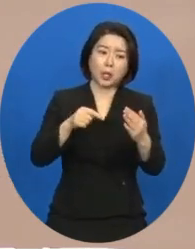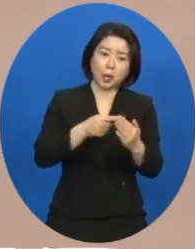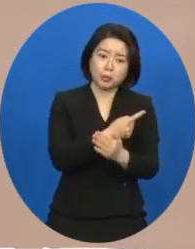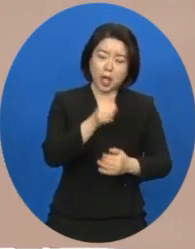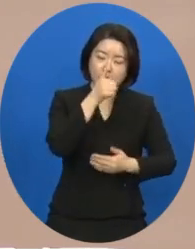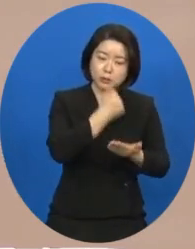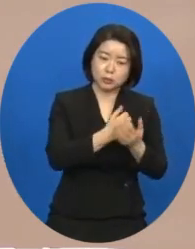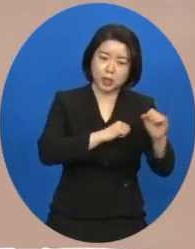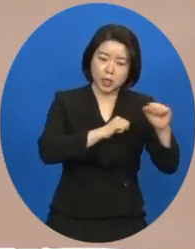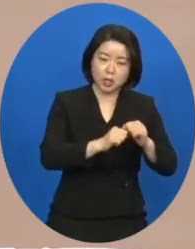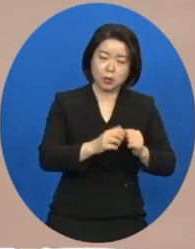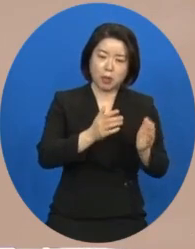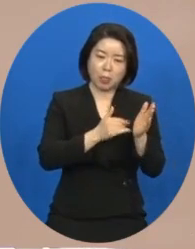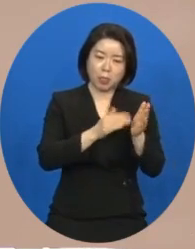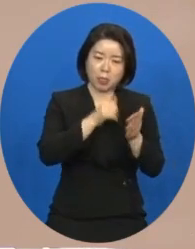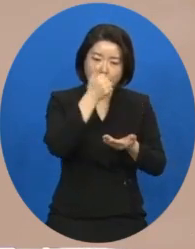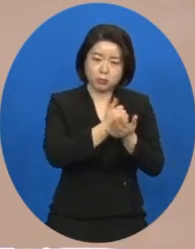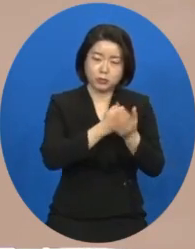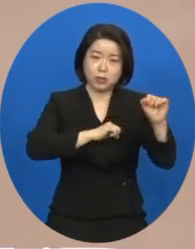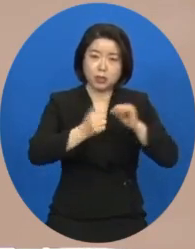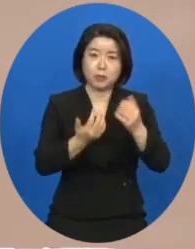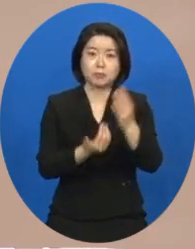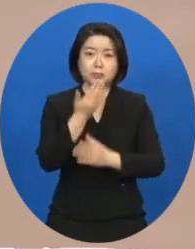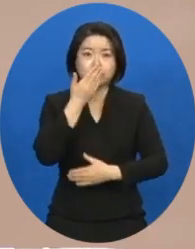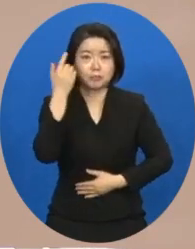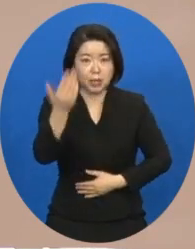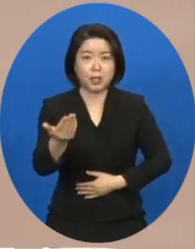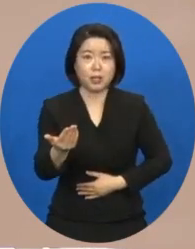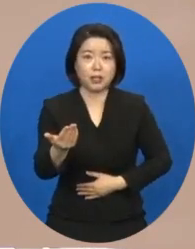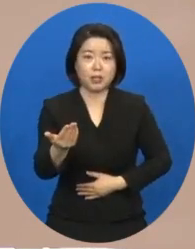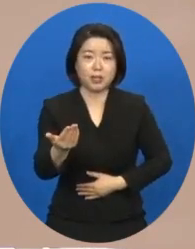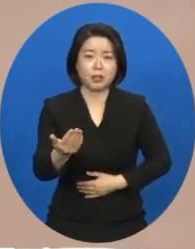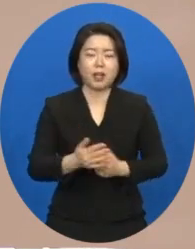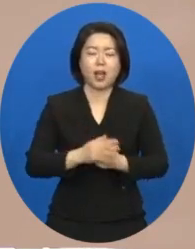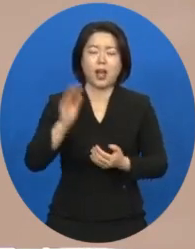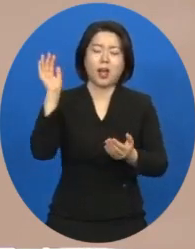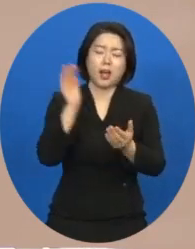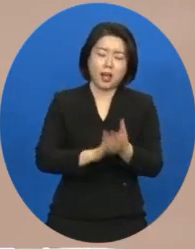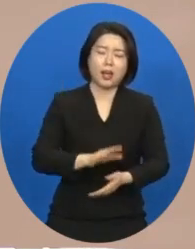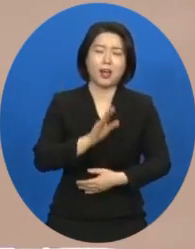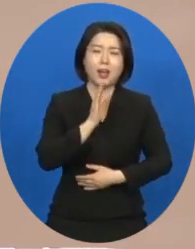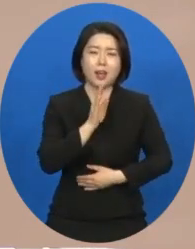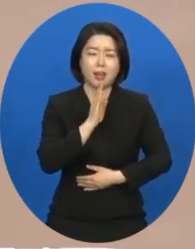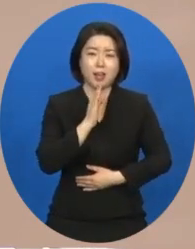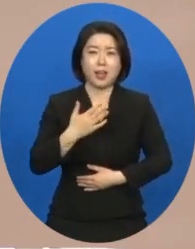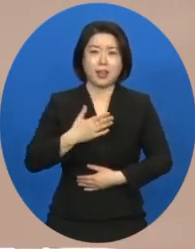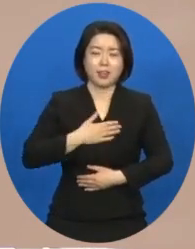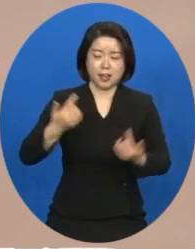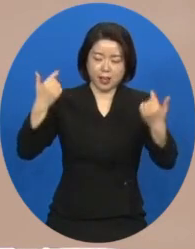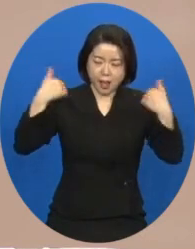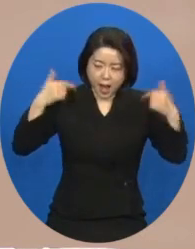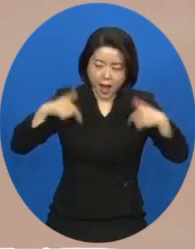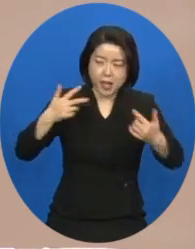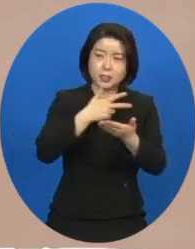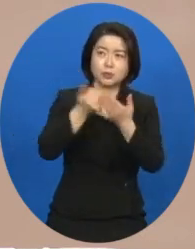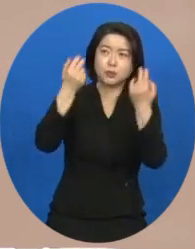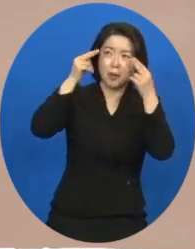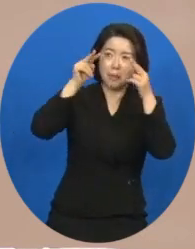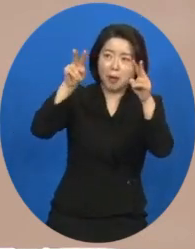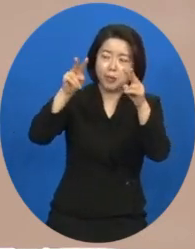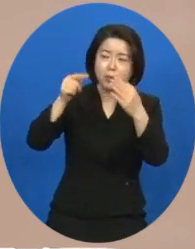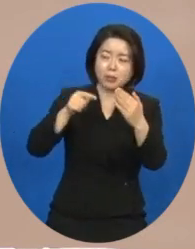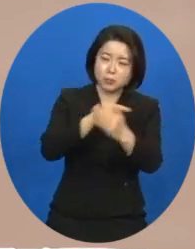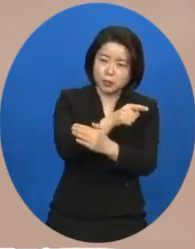짓고 은밀한 죄를 짓는 게 있을 수 있겠냐 말이에요. 아 그렇구나. 내가 항상 주님을 바라보는 것 외에는